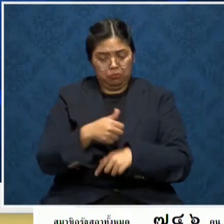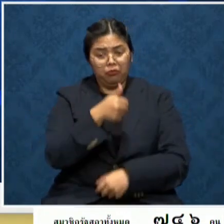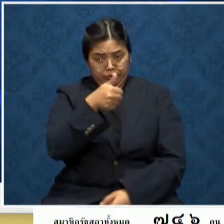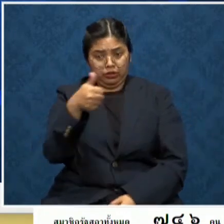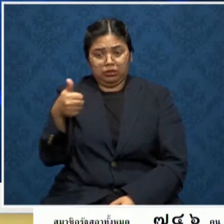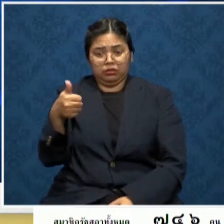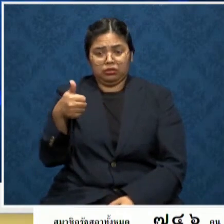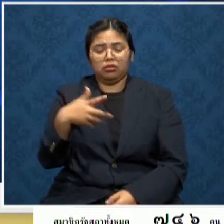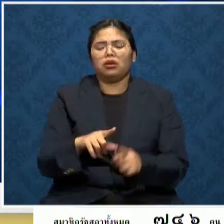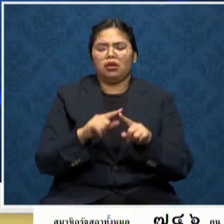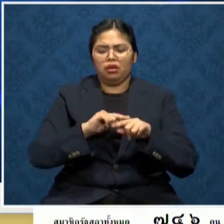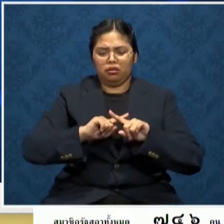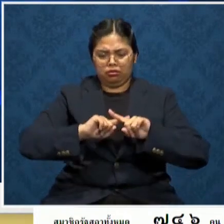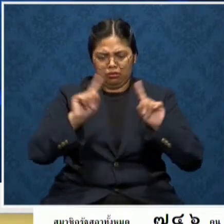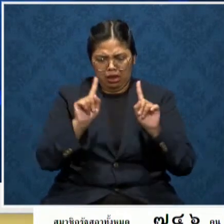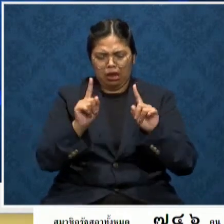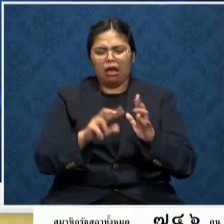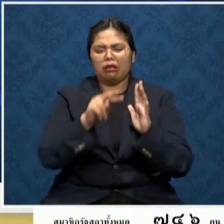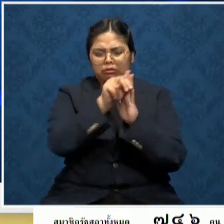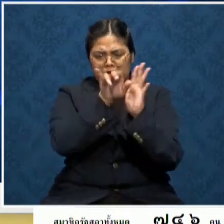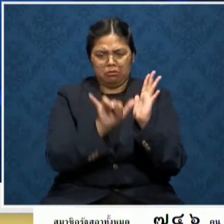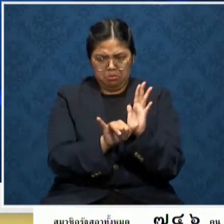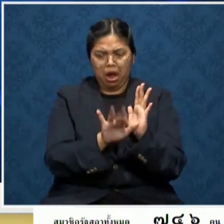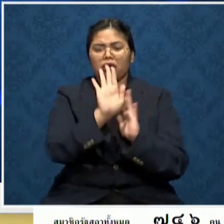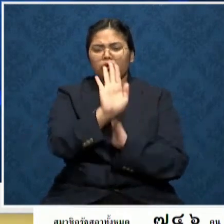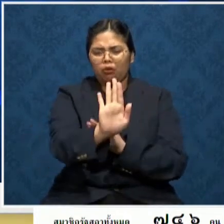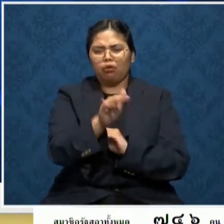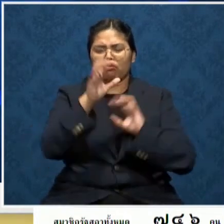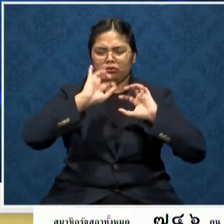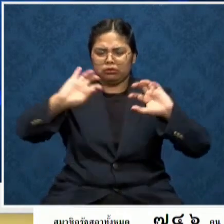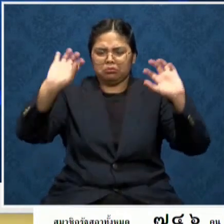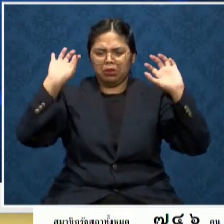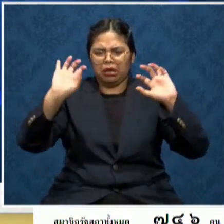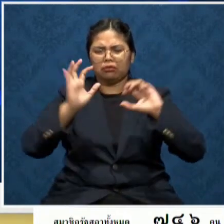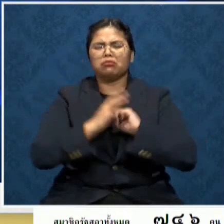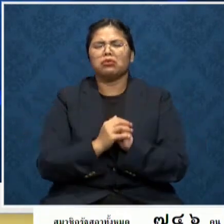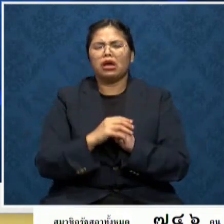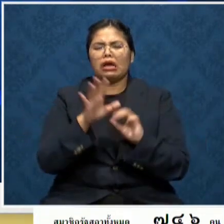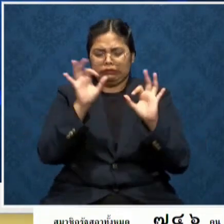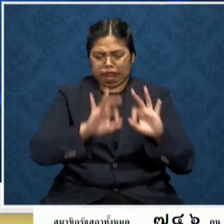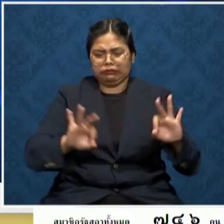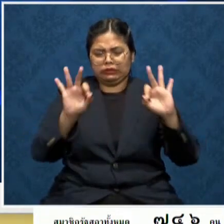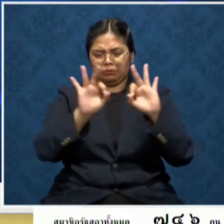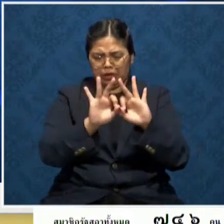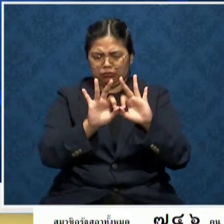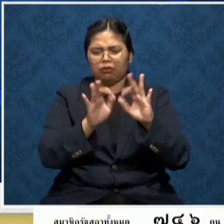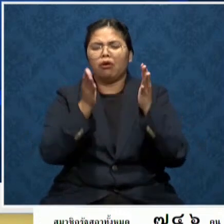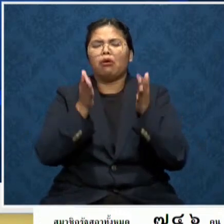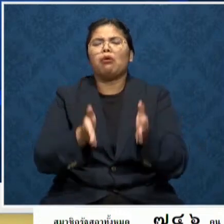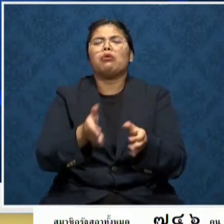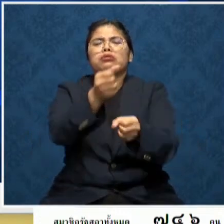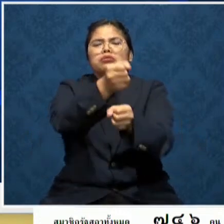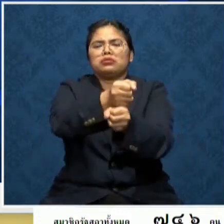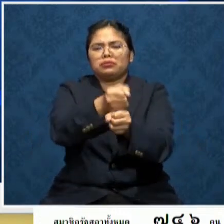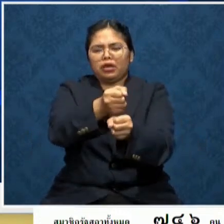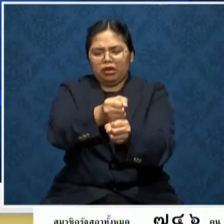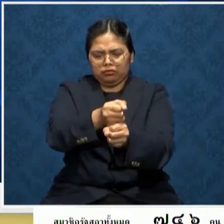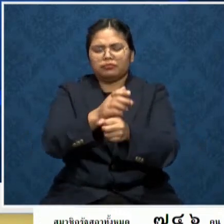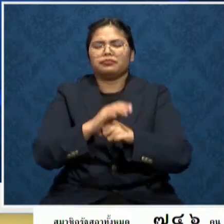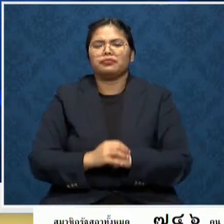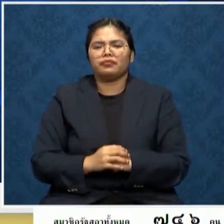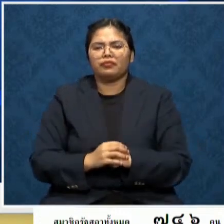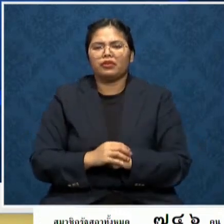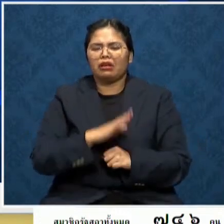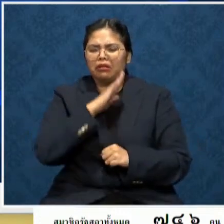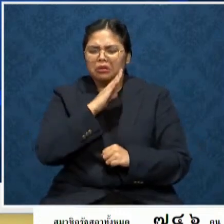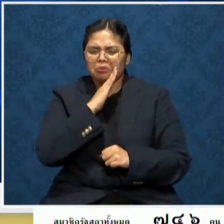นะครับแต่ไม่ว่าจะนโยบายไหนกแล้วแต่ของอณartenหนี่ไม่พ้นการตงปรขลากรidentsซึถาท่ไม